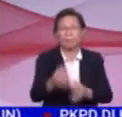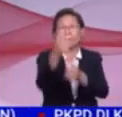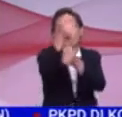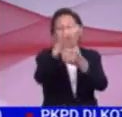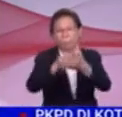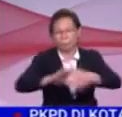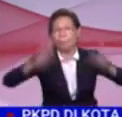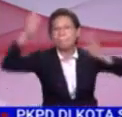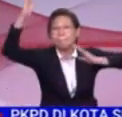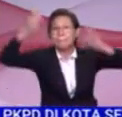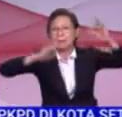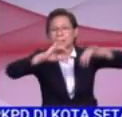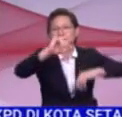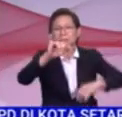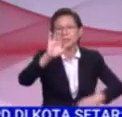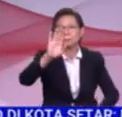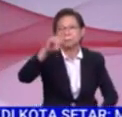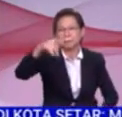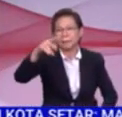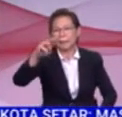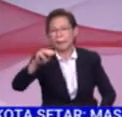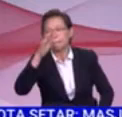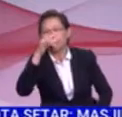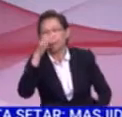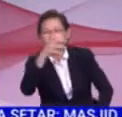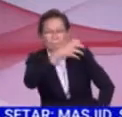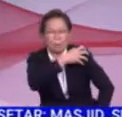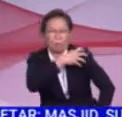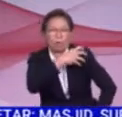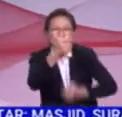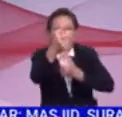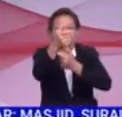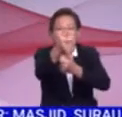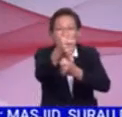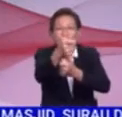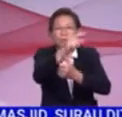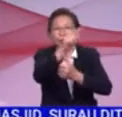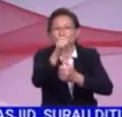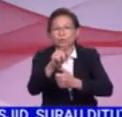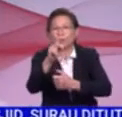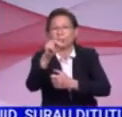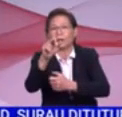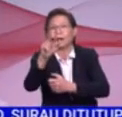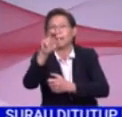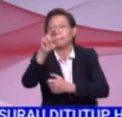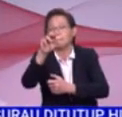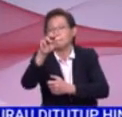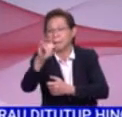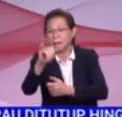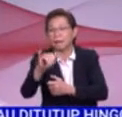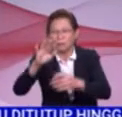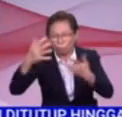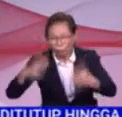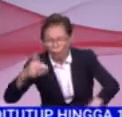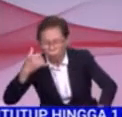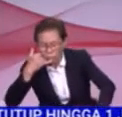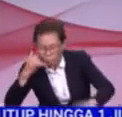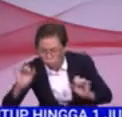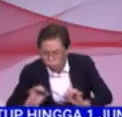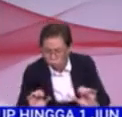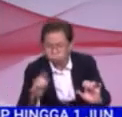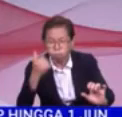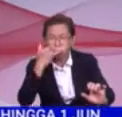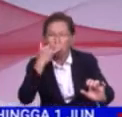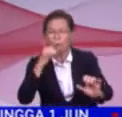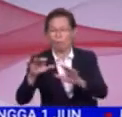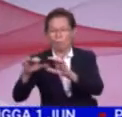Penyelamat Malaysia JBPM Melaka, Penguasa Bomba Zulkairani Ramli berkata sebaik menerima panggilan kecemasan,